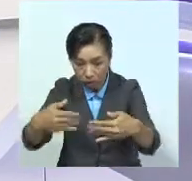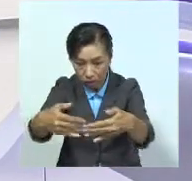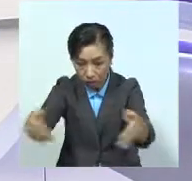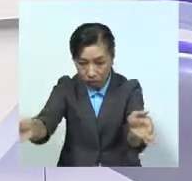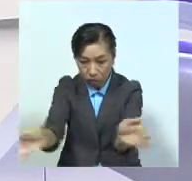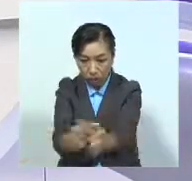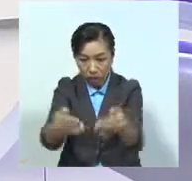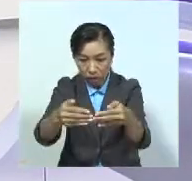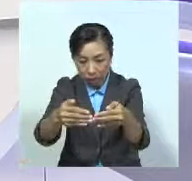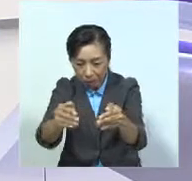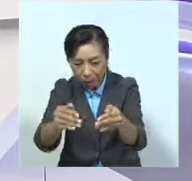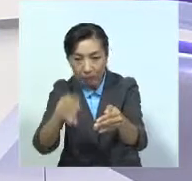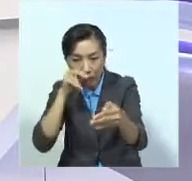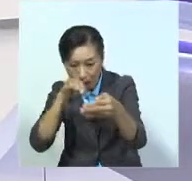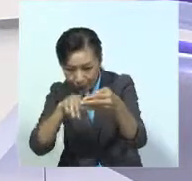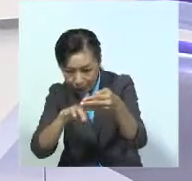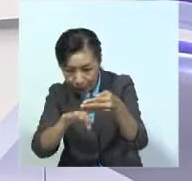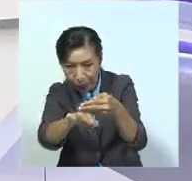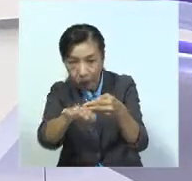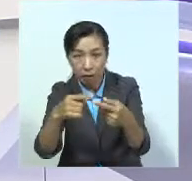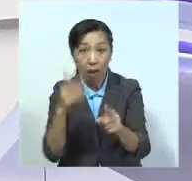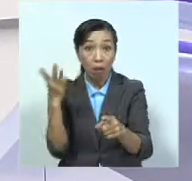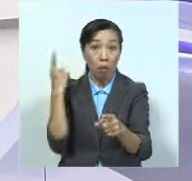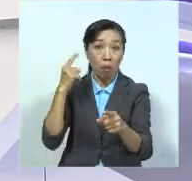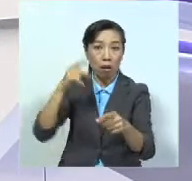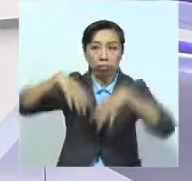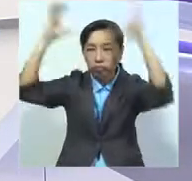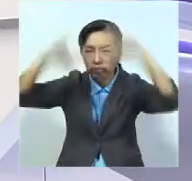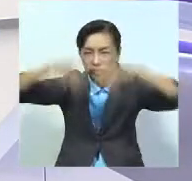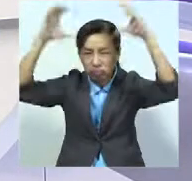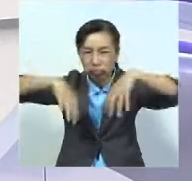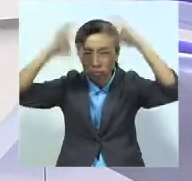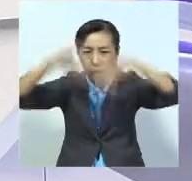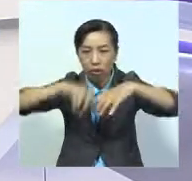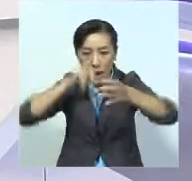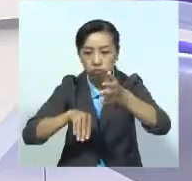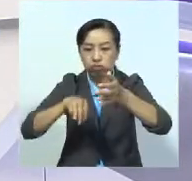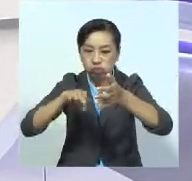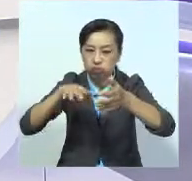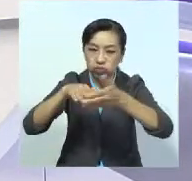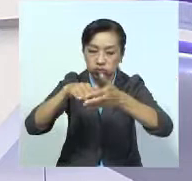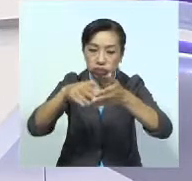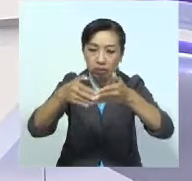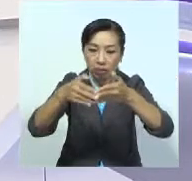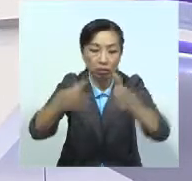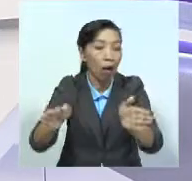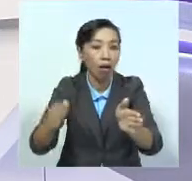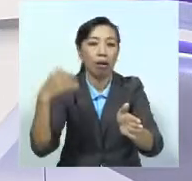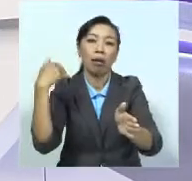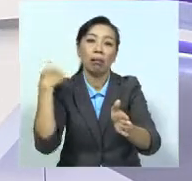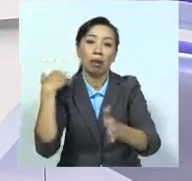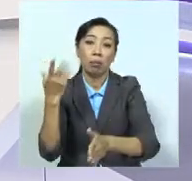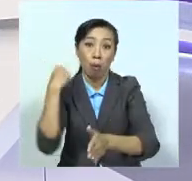ว ตอนแรกแค่รั่วก่อน นะคะแต่ว่าเมื่อวานนี้เนี่ยเนื่องจากฝนมันตกลงมาเยอะแล้วน้ำก็มีแรงดันก็ทำให้สันเนี่ยมันขาดออก